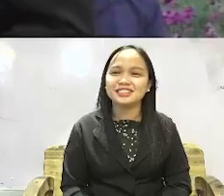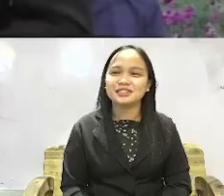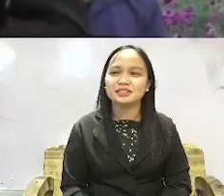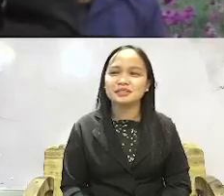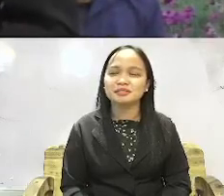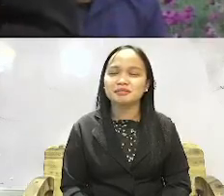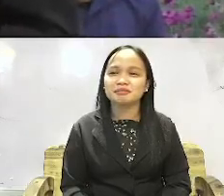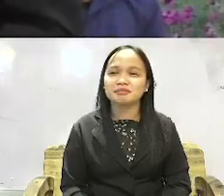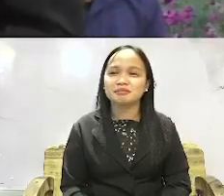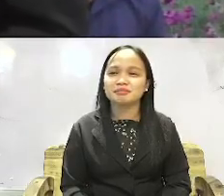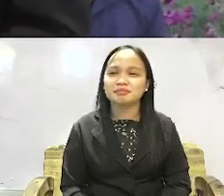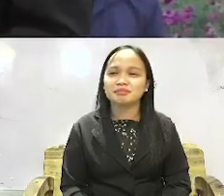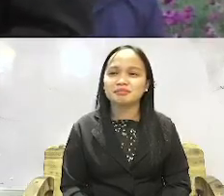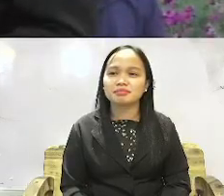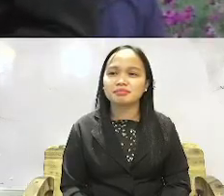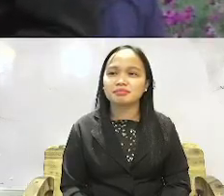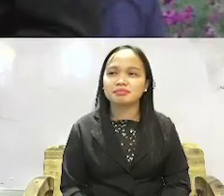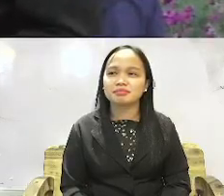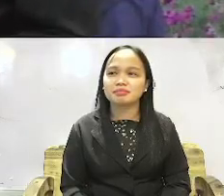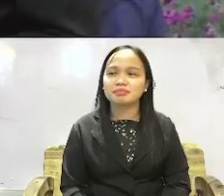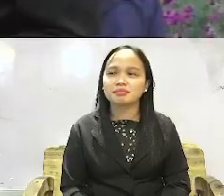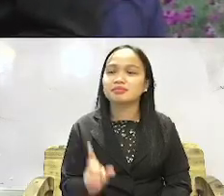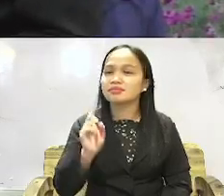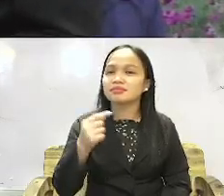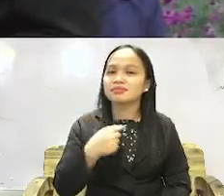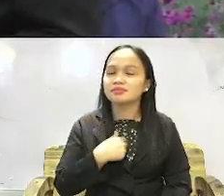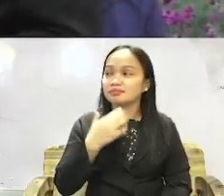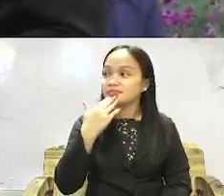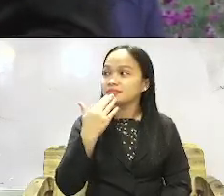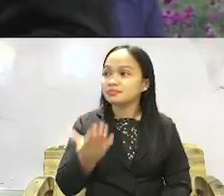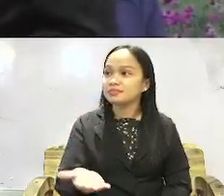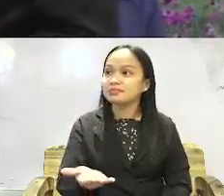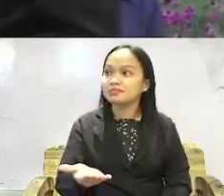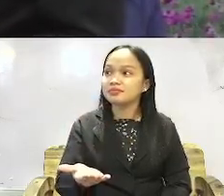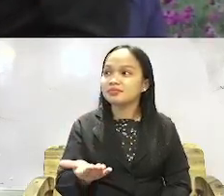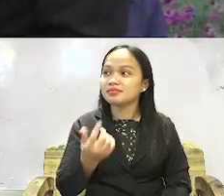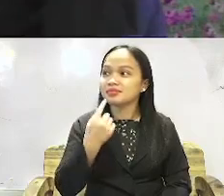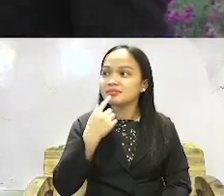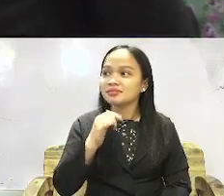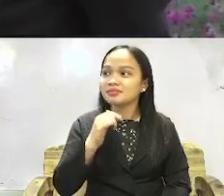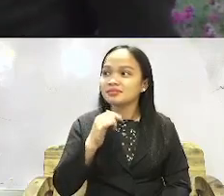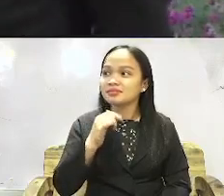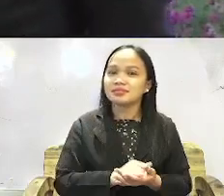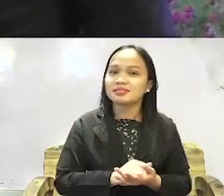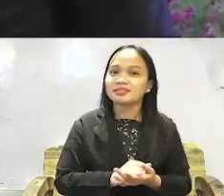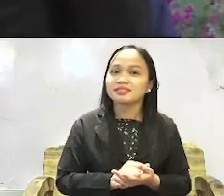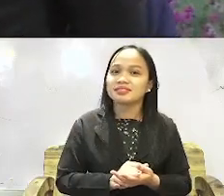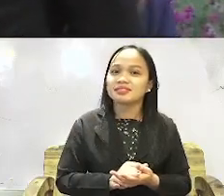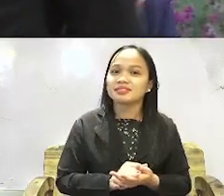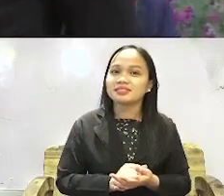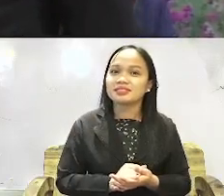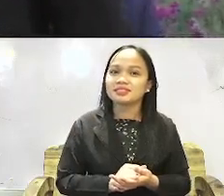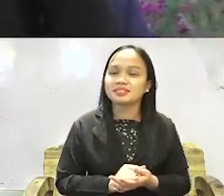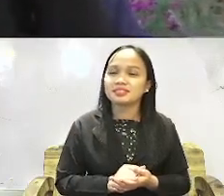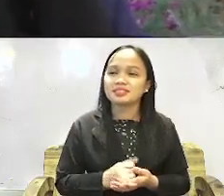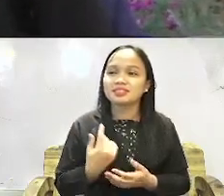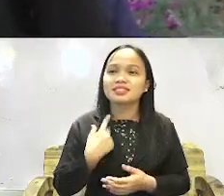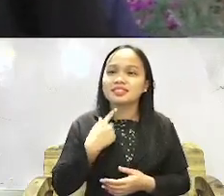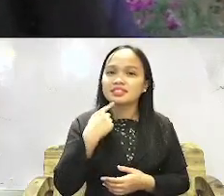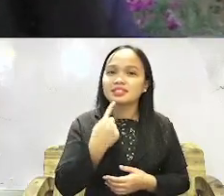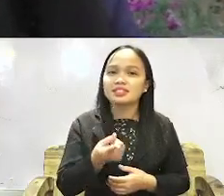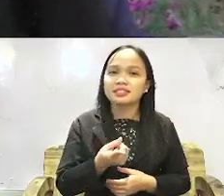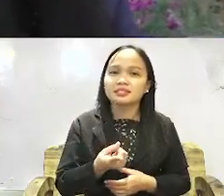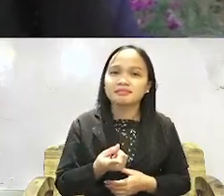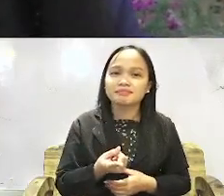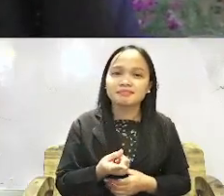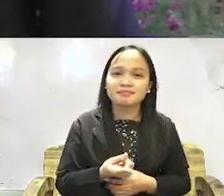love. At nagpapasalamat po ako na marami po ang natutunan. Isa na po dun is yung sabi nga po